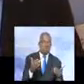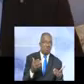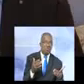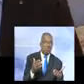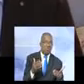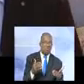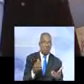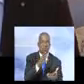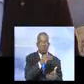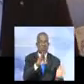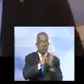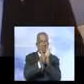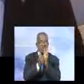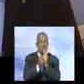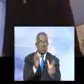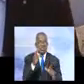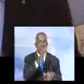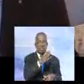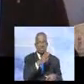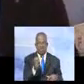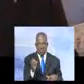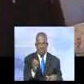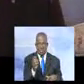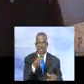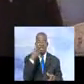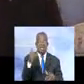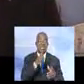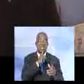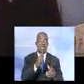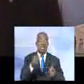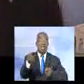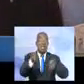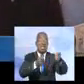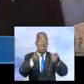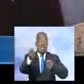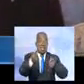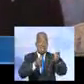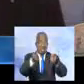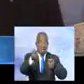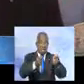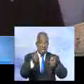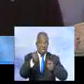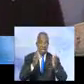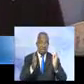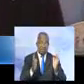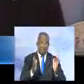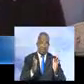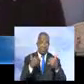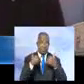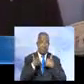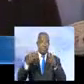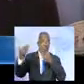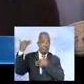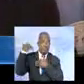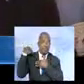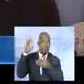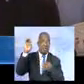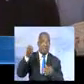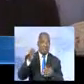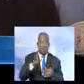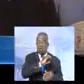Les usagers de la route ont une lourde responsabilité, notamment les automobilistes. Et il a